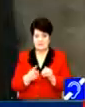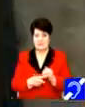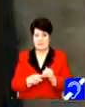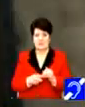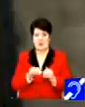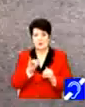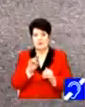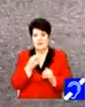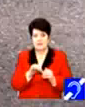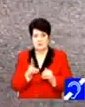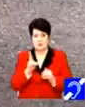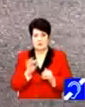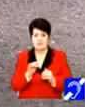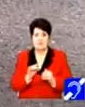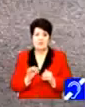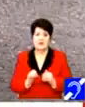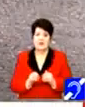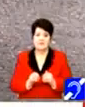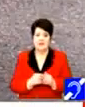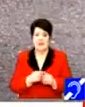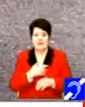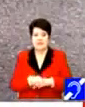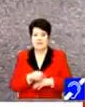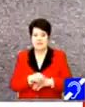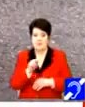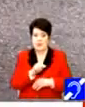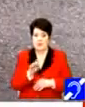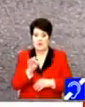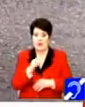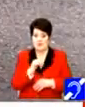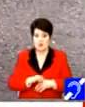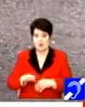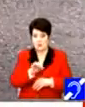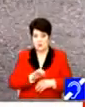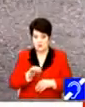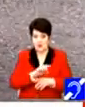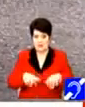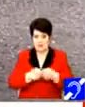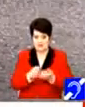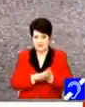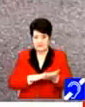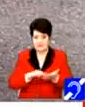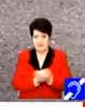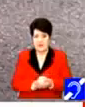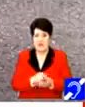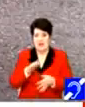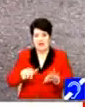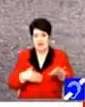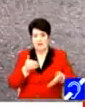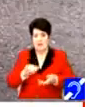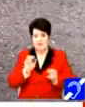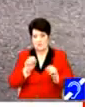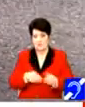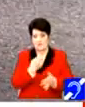convenționale. Pericol mare pe podul din strada Petru Rareș. Trotuarele acestuia sunt surpate, iar gropile te fac să crezi că te vei prăbuși